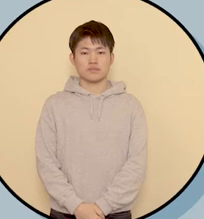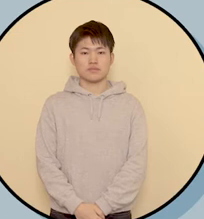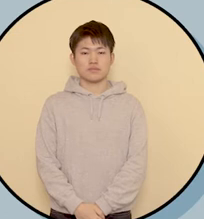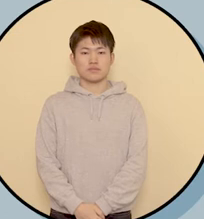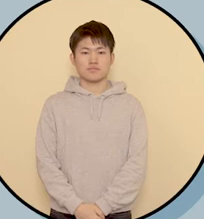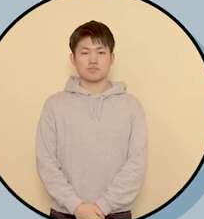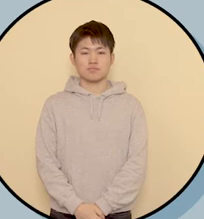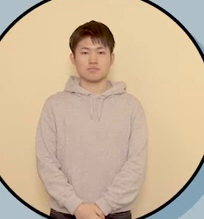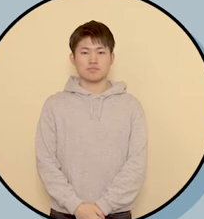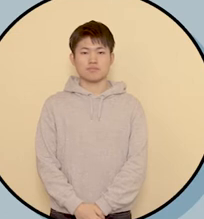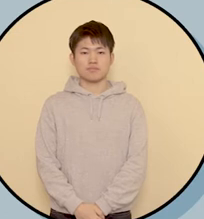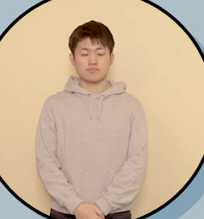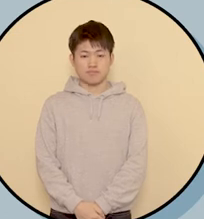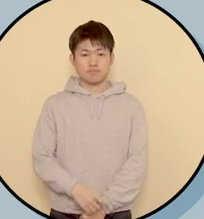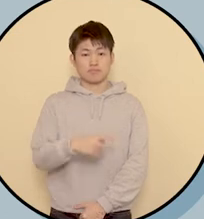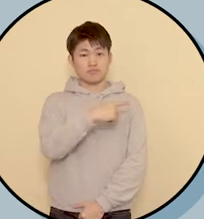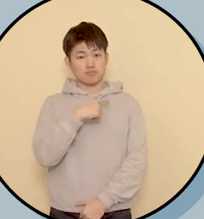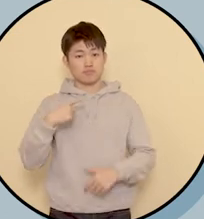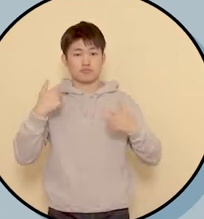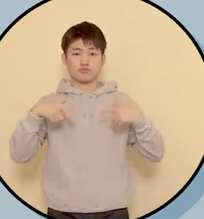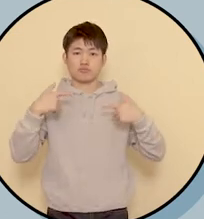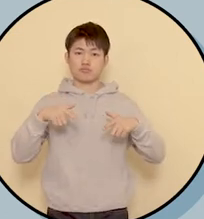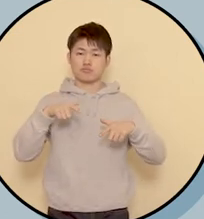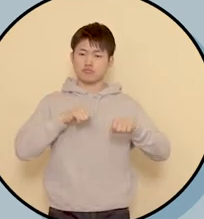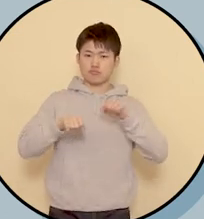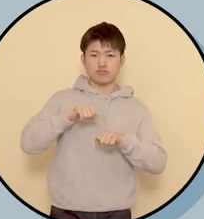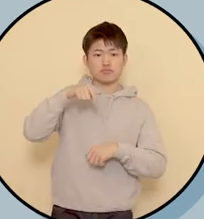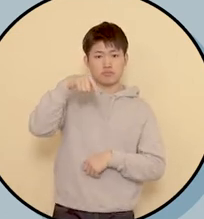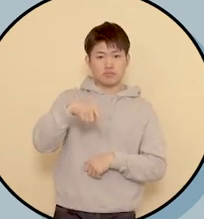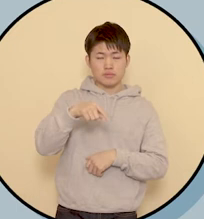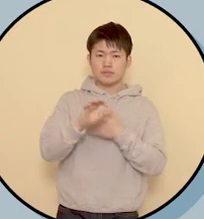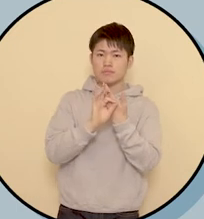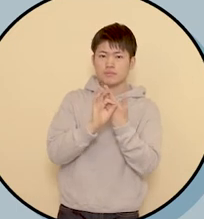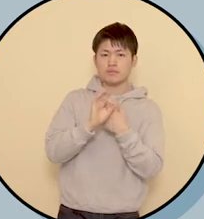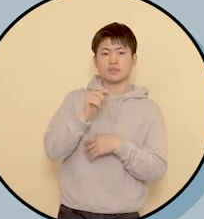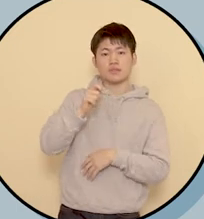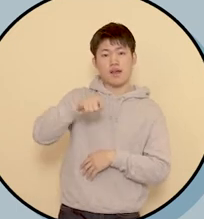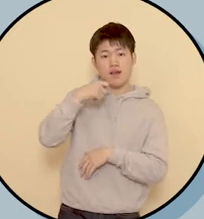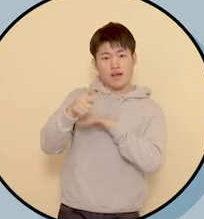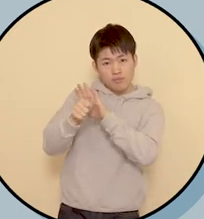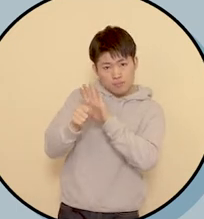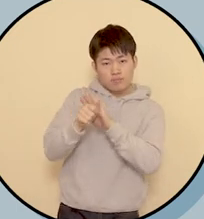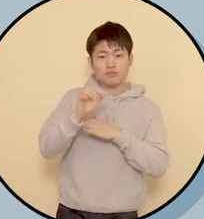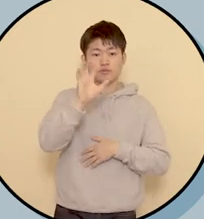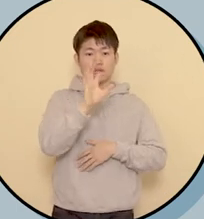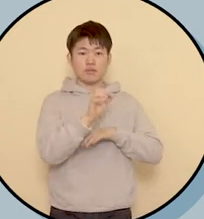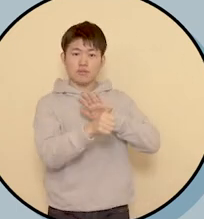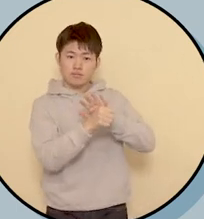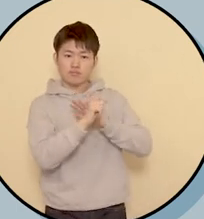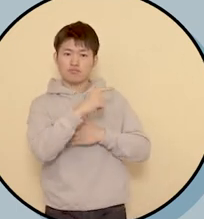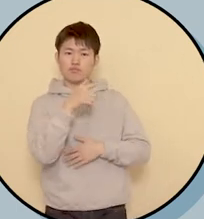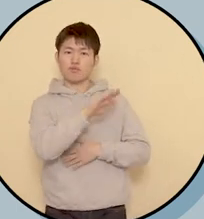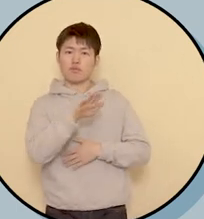普段も僕ら常に活動の中にはこう食事介助とか、トイレ介助とかもあって、その中で関係